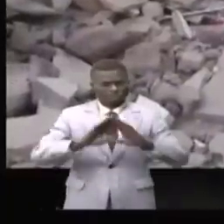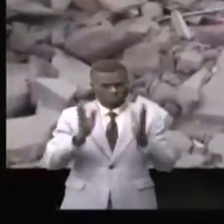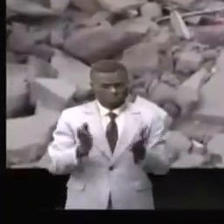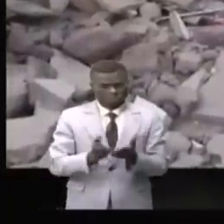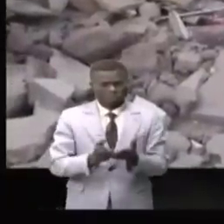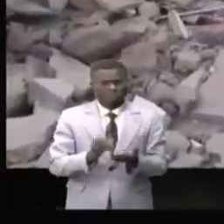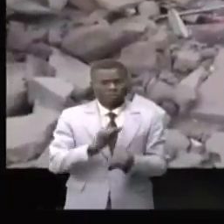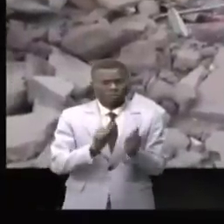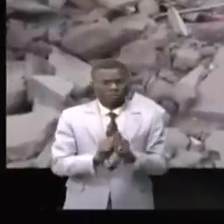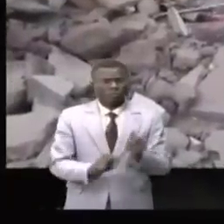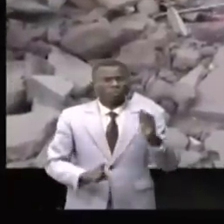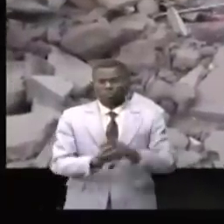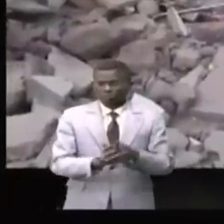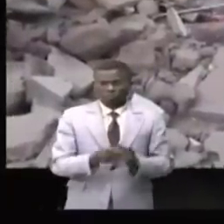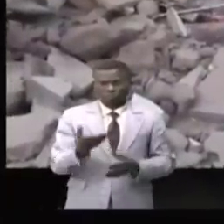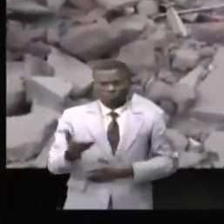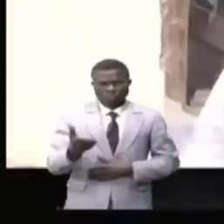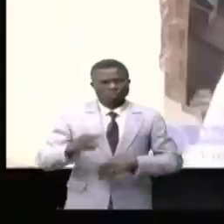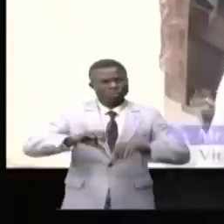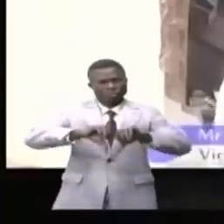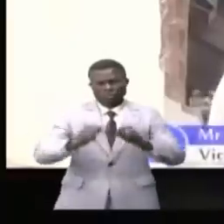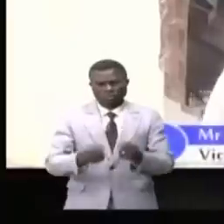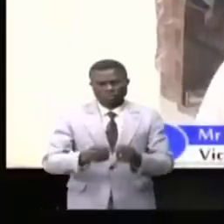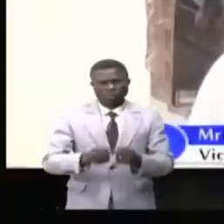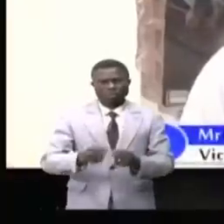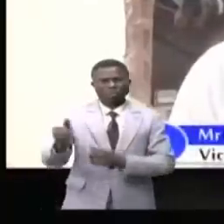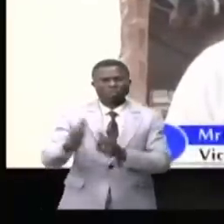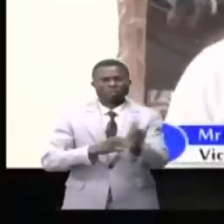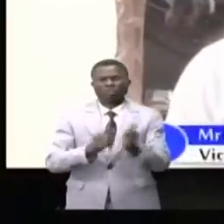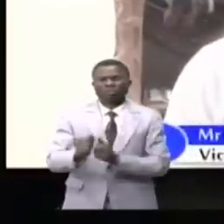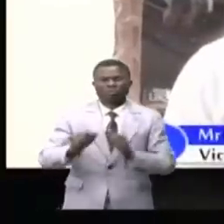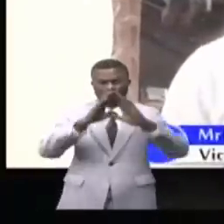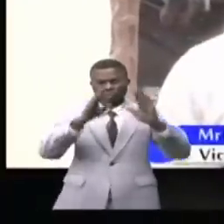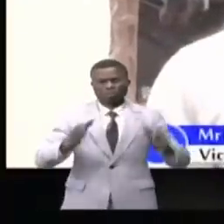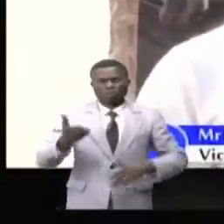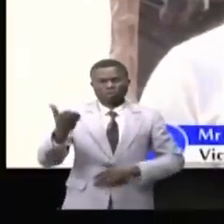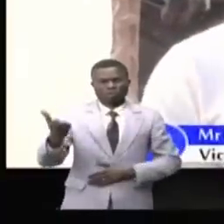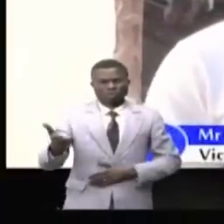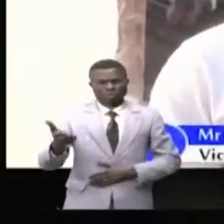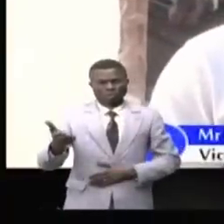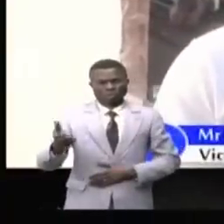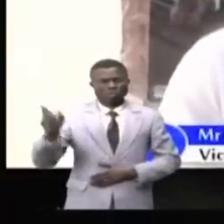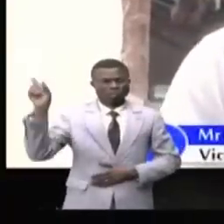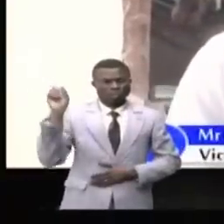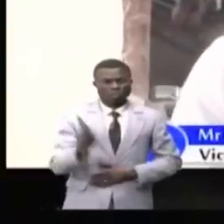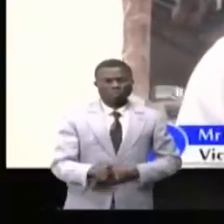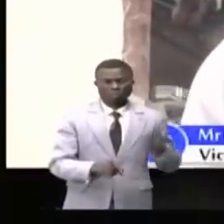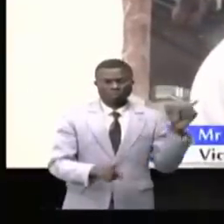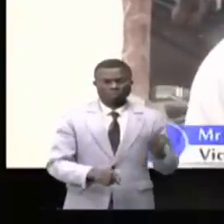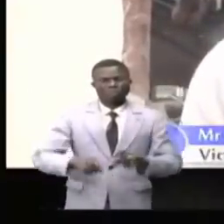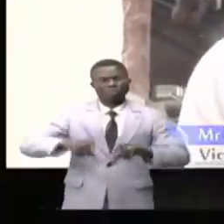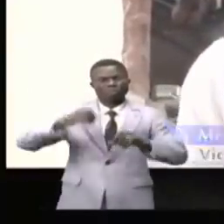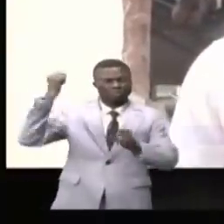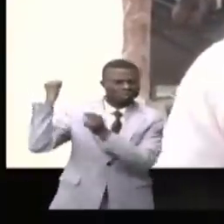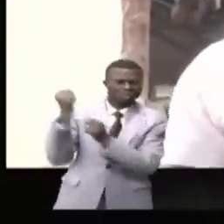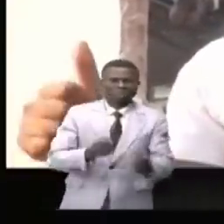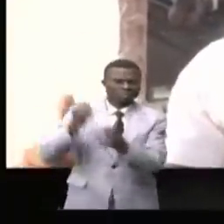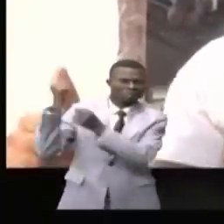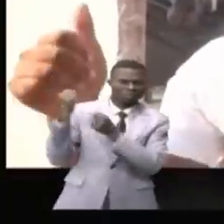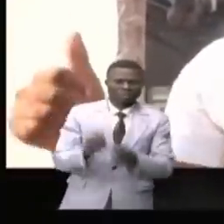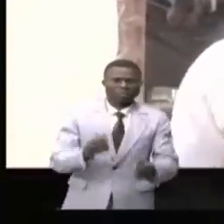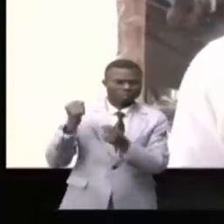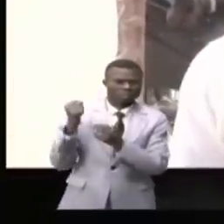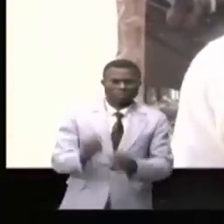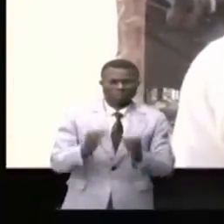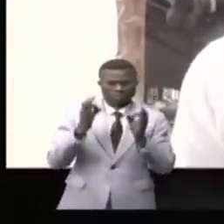Indiens qui étaient en partenariat avec l'UGC qui sont venus casser ma boutique, mais sans